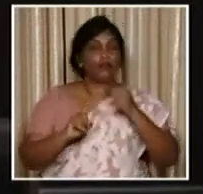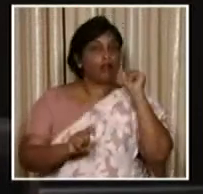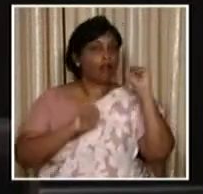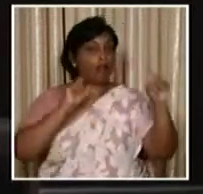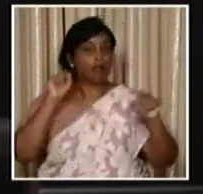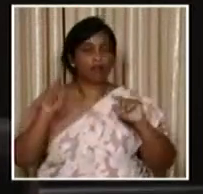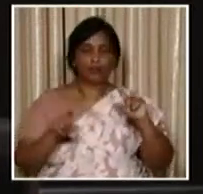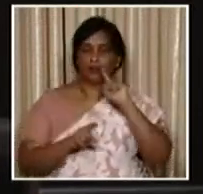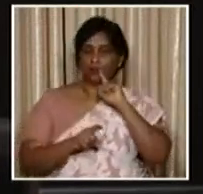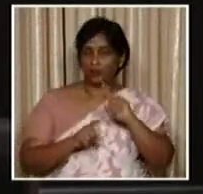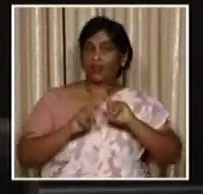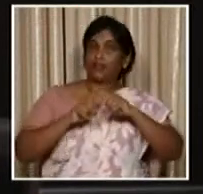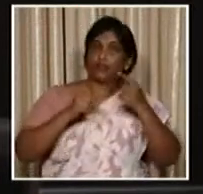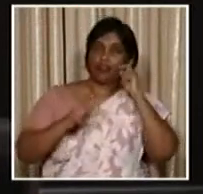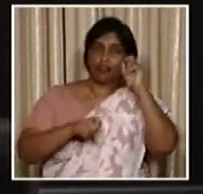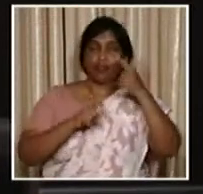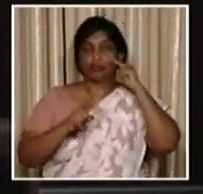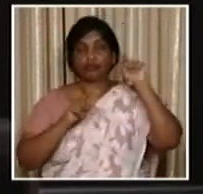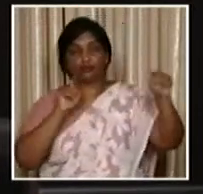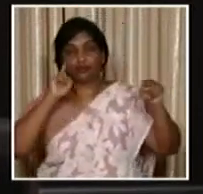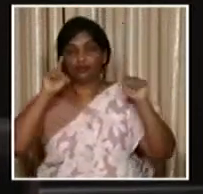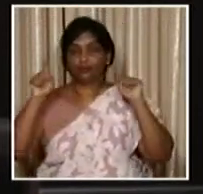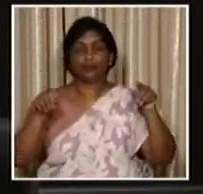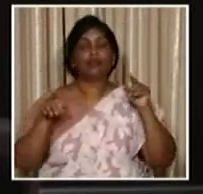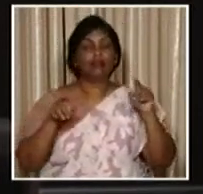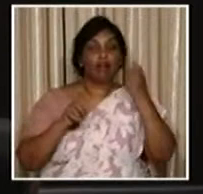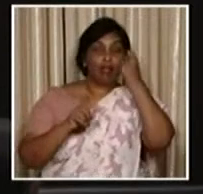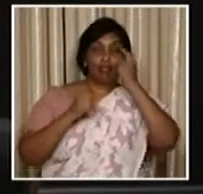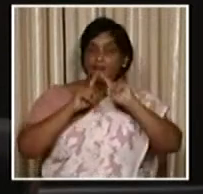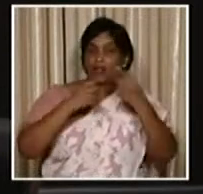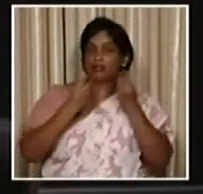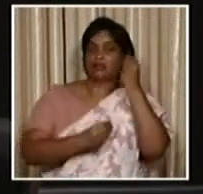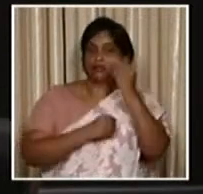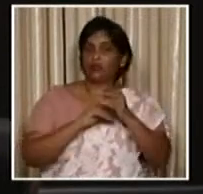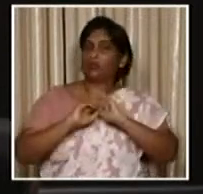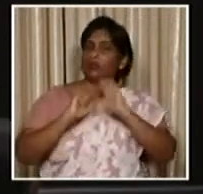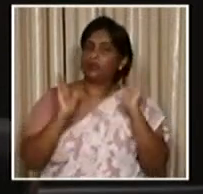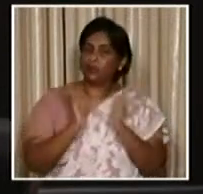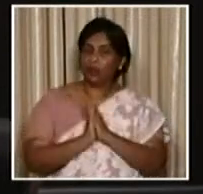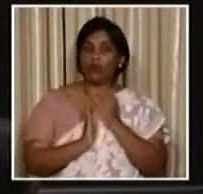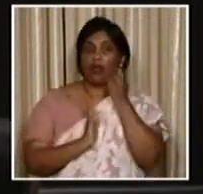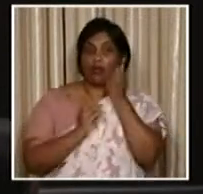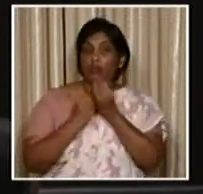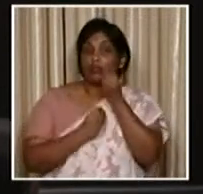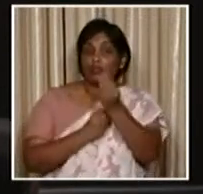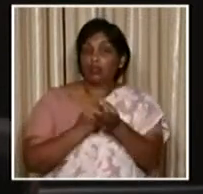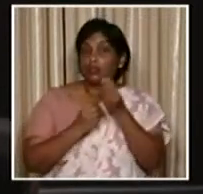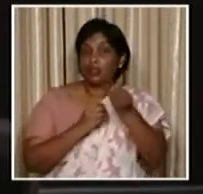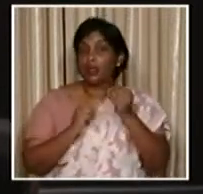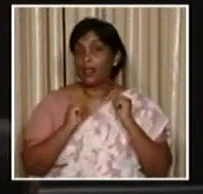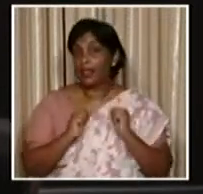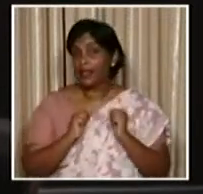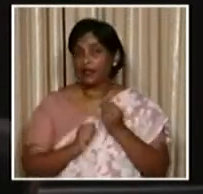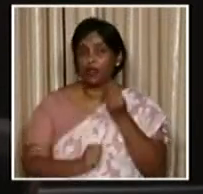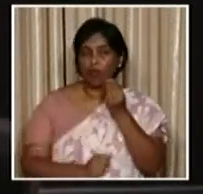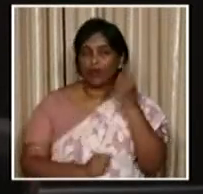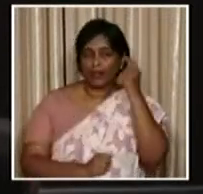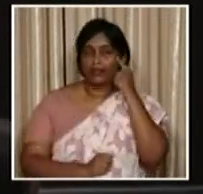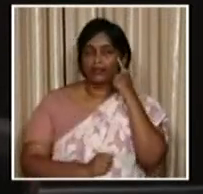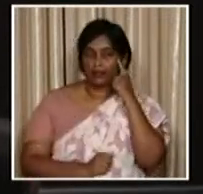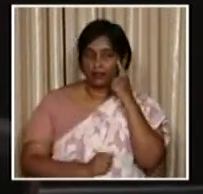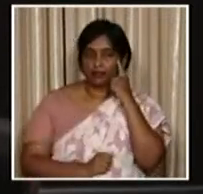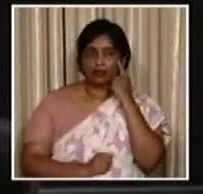නම්ගම් කියනවා වෙනත් ආයව පෙන්නනවා වෙනත් අදහස් දෙනවා මේ සියලු අදහස් දෙන්නේ ඇයි කියන එක චුට්ටක් ඔබ තමුන්වහන්සේලා